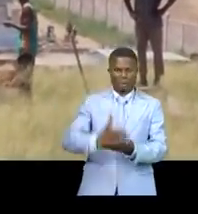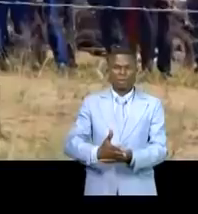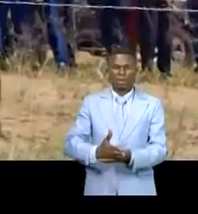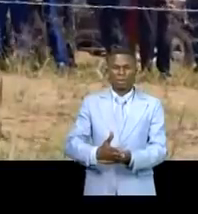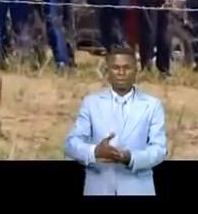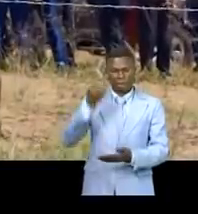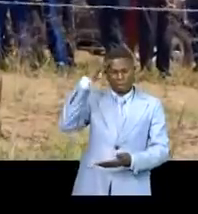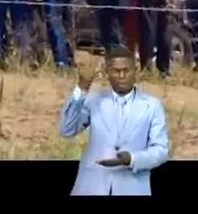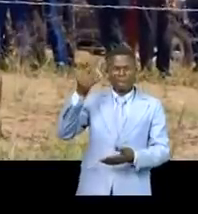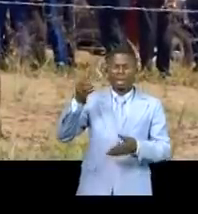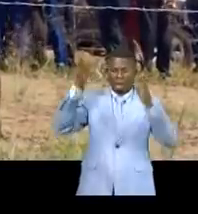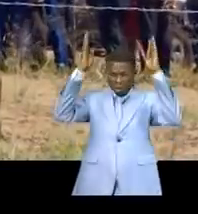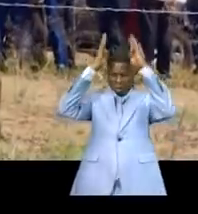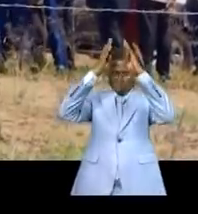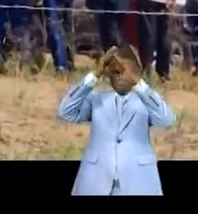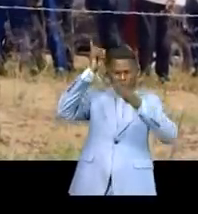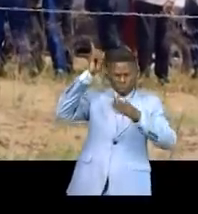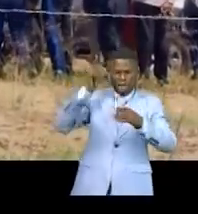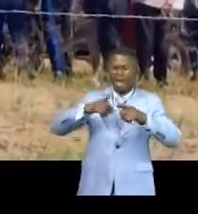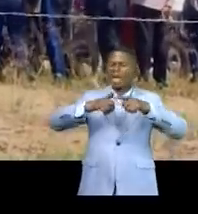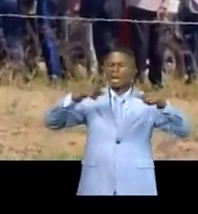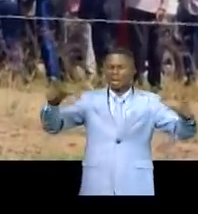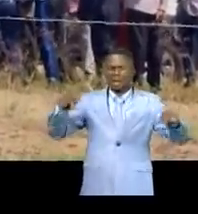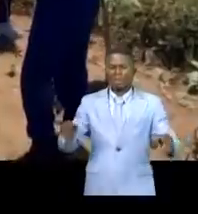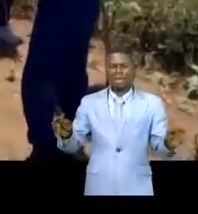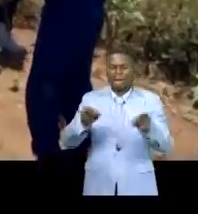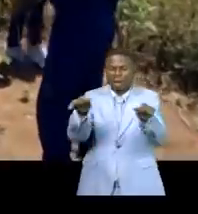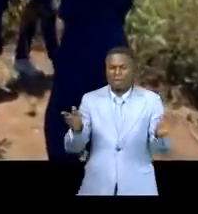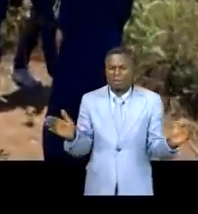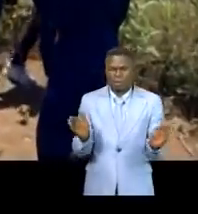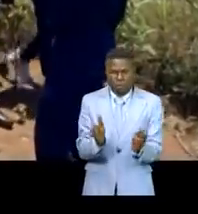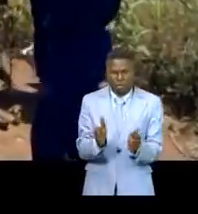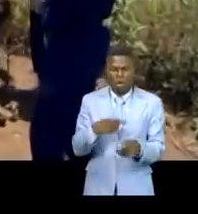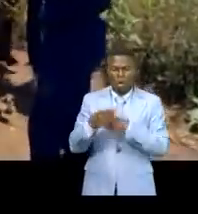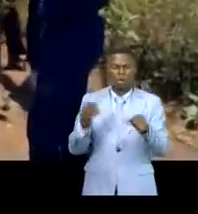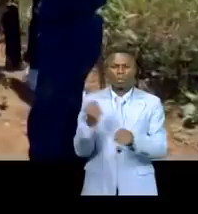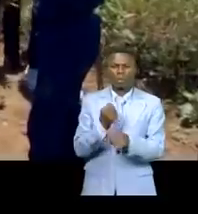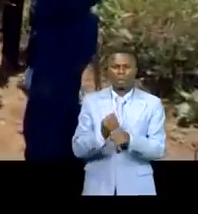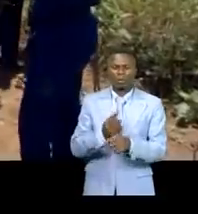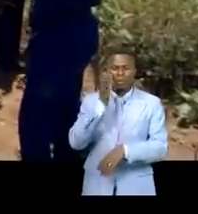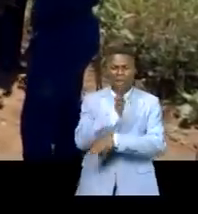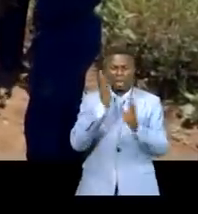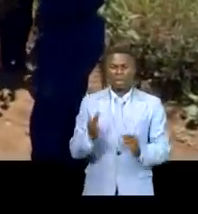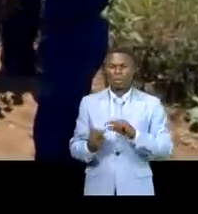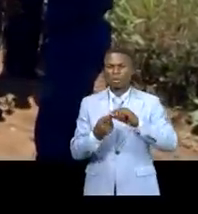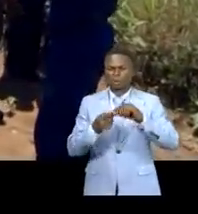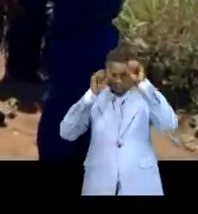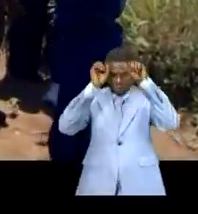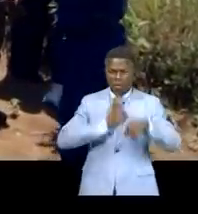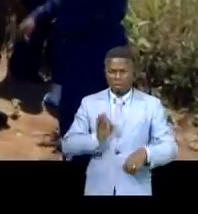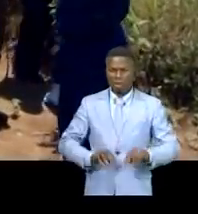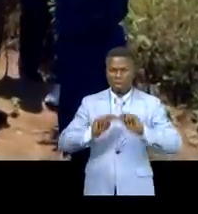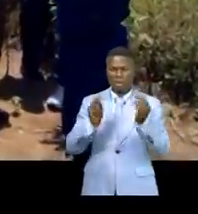son texte créateur en vue de la relance très prochaine de ses activités. Conduite par le conseil principal du chef de l'État au collège